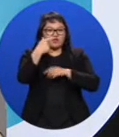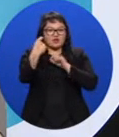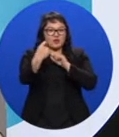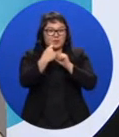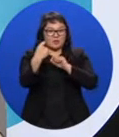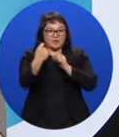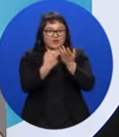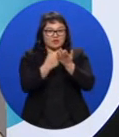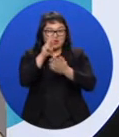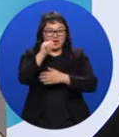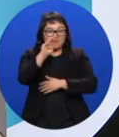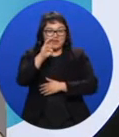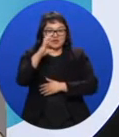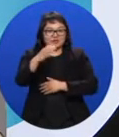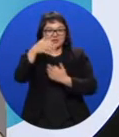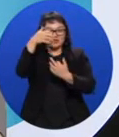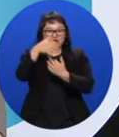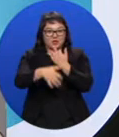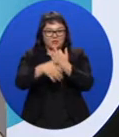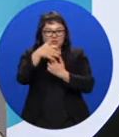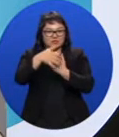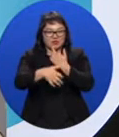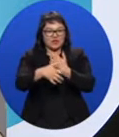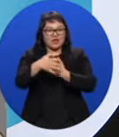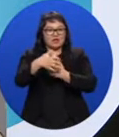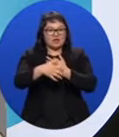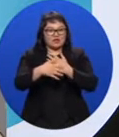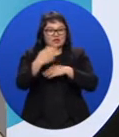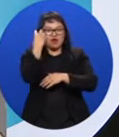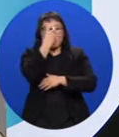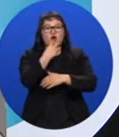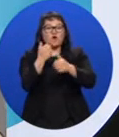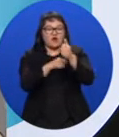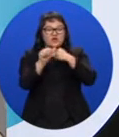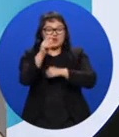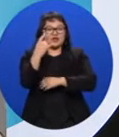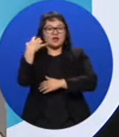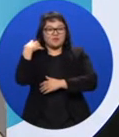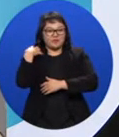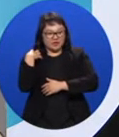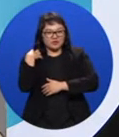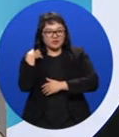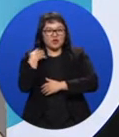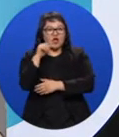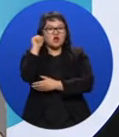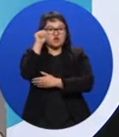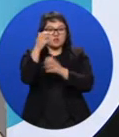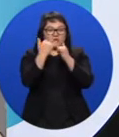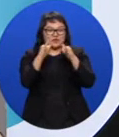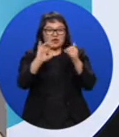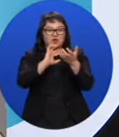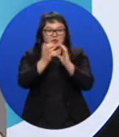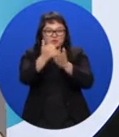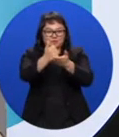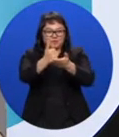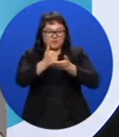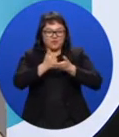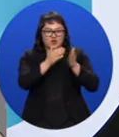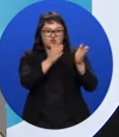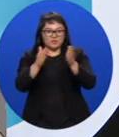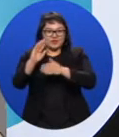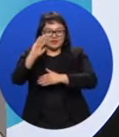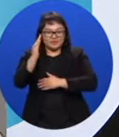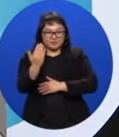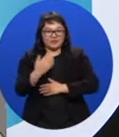MBC는 서귀포시 선거방송토론위원회가 주관하는 서귀포시 선거구 국회의원 후보자 초청 토론회를 마련했습니다.